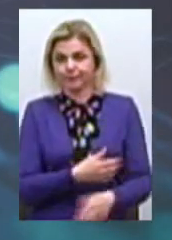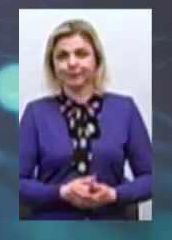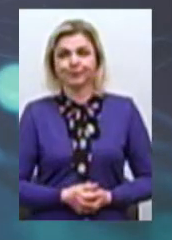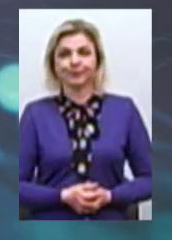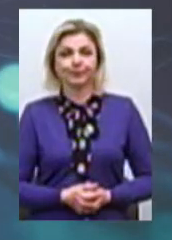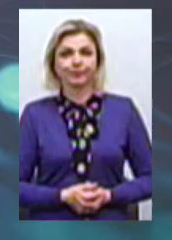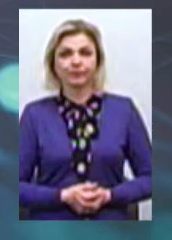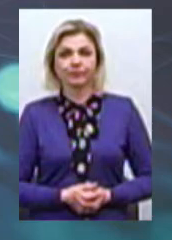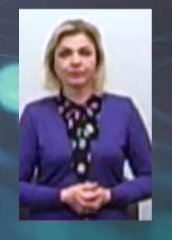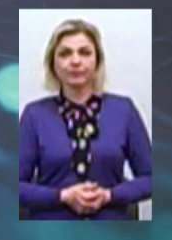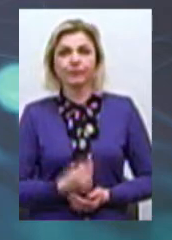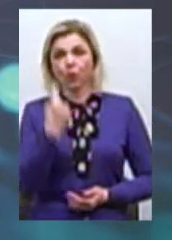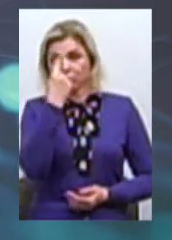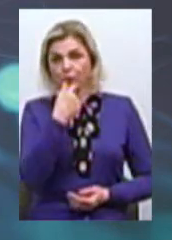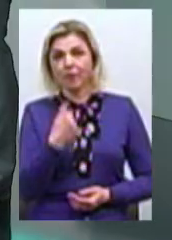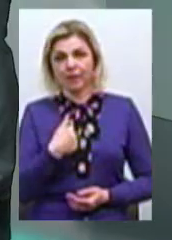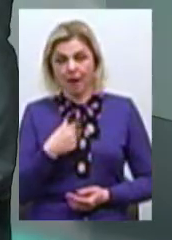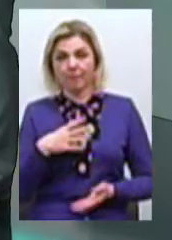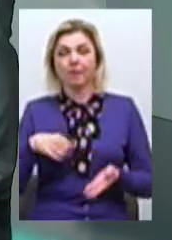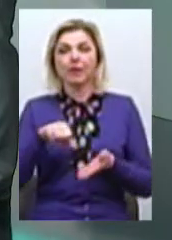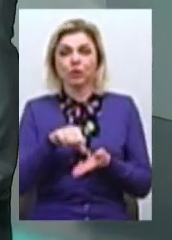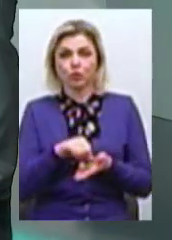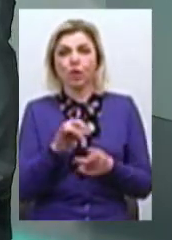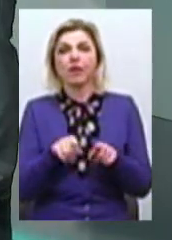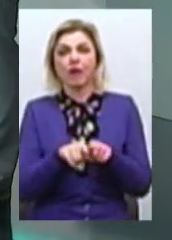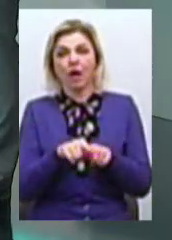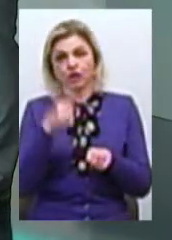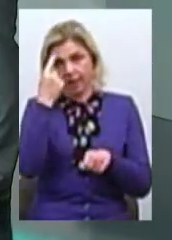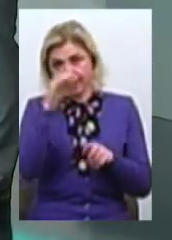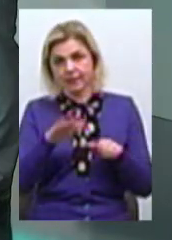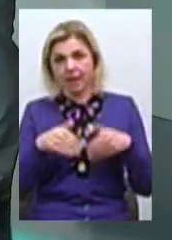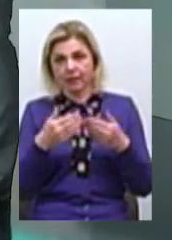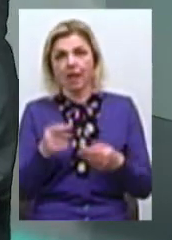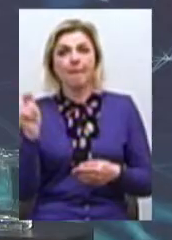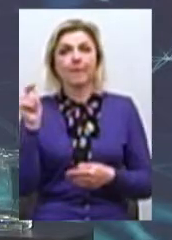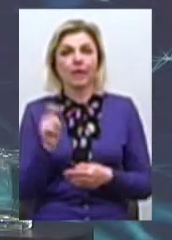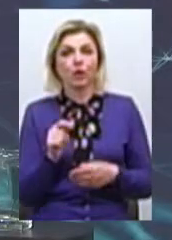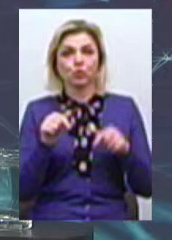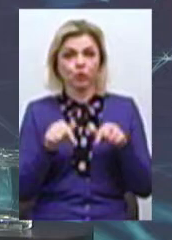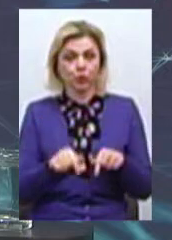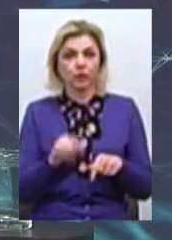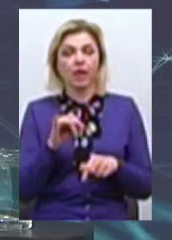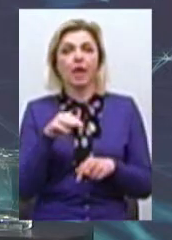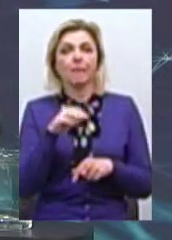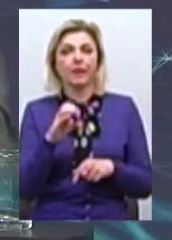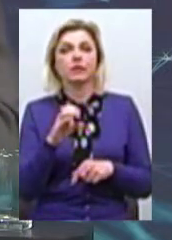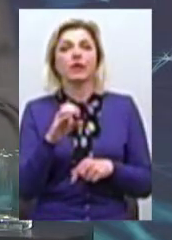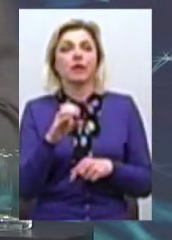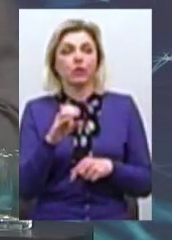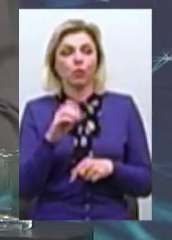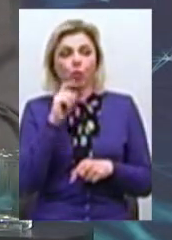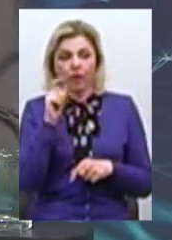Мені особисто, я був присутнім і також ініціатором приїзду сюди. Нас і Міс Україна тоді